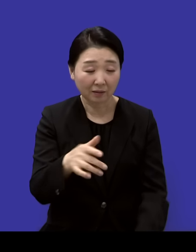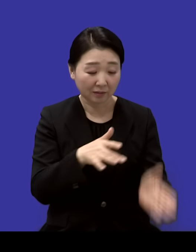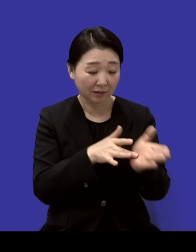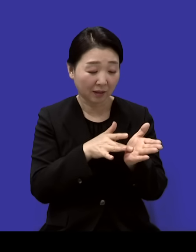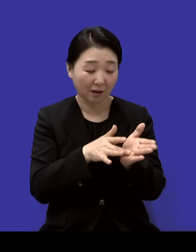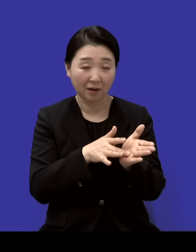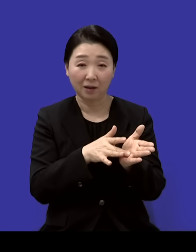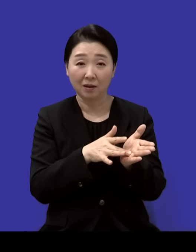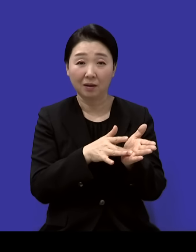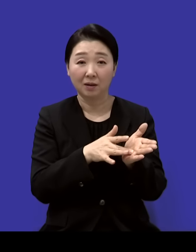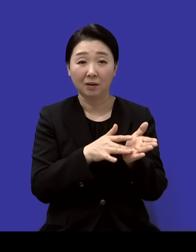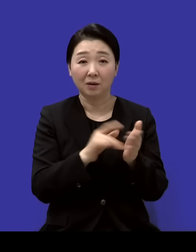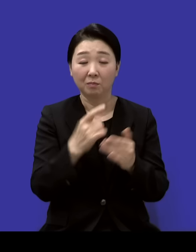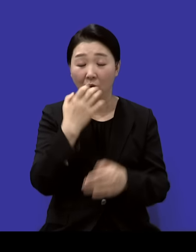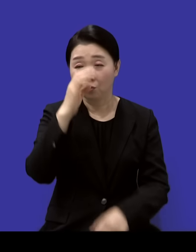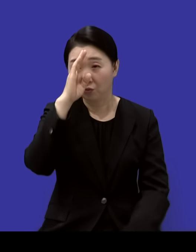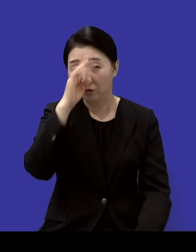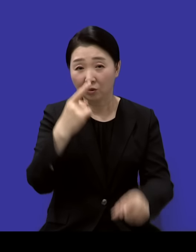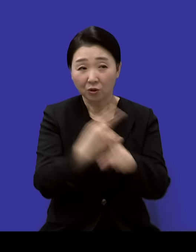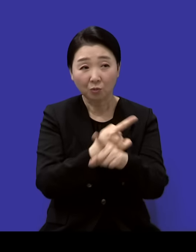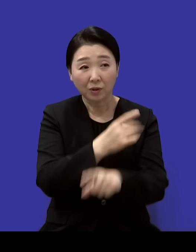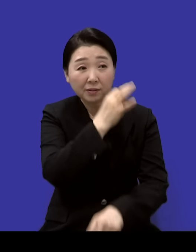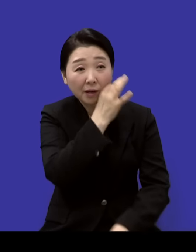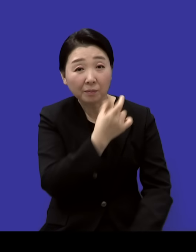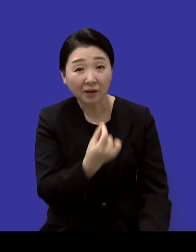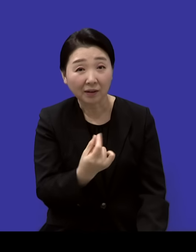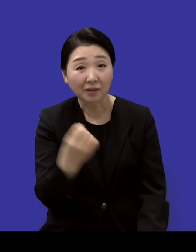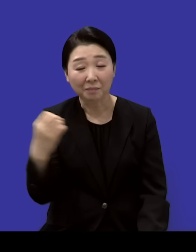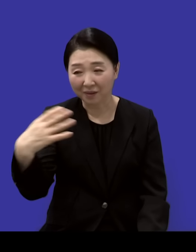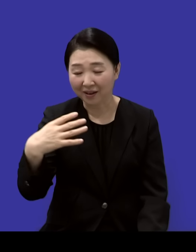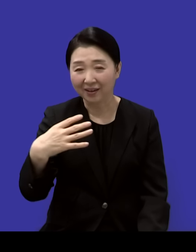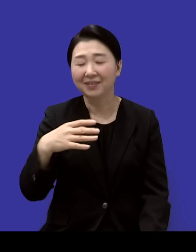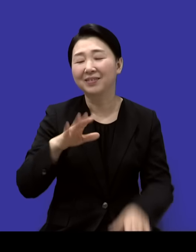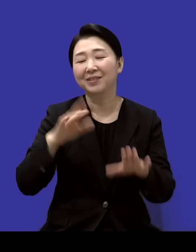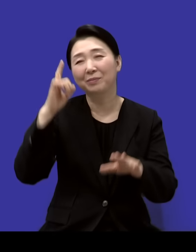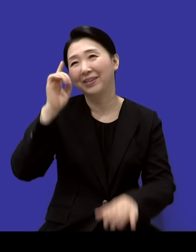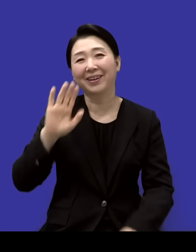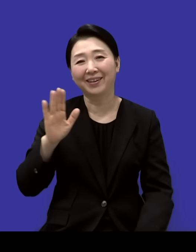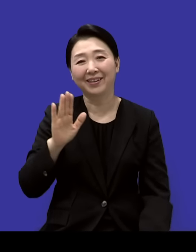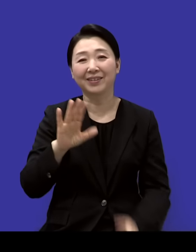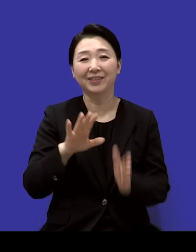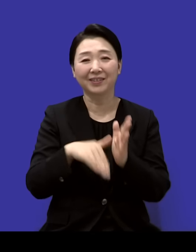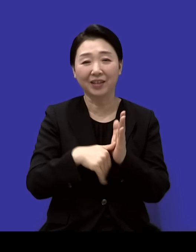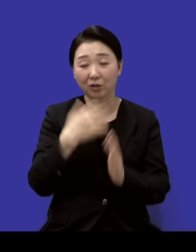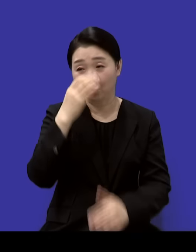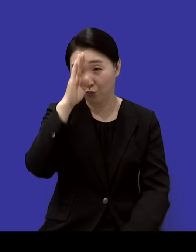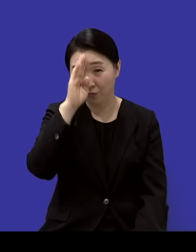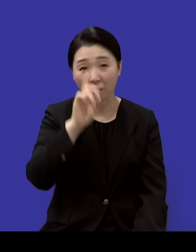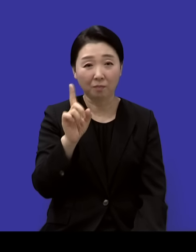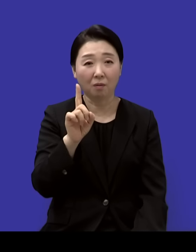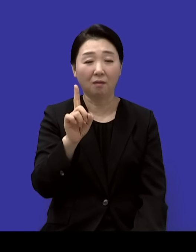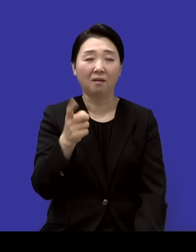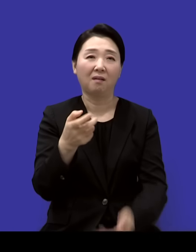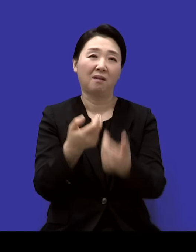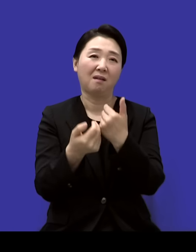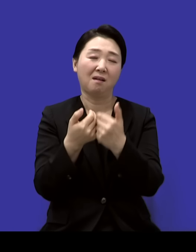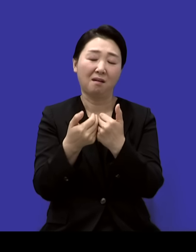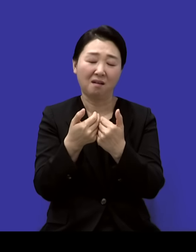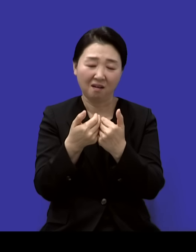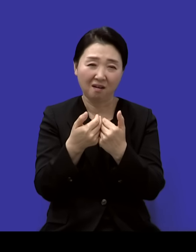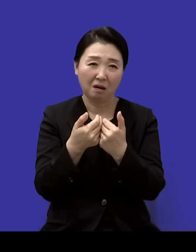약으로 우울증을 치료하면 좀 창피하지 않아? 근데 지금은 엄마가 절대 그렇게 생각 안 하지만 예. 그때는 우울증이라는 것도 되게 생소했고 쉬쉬할